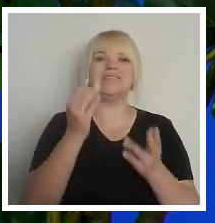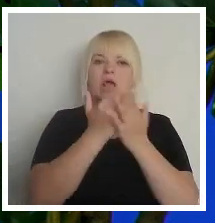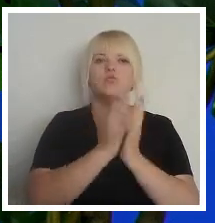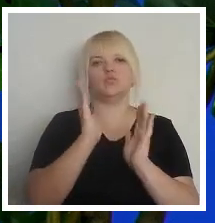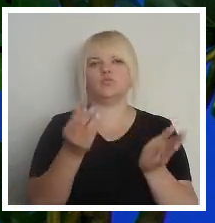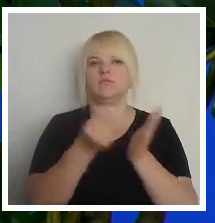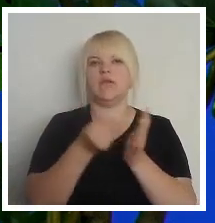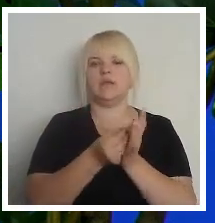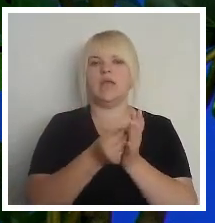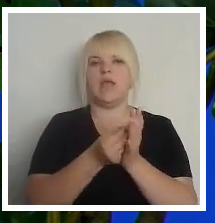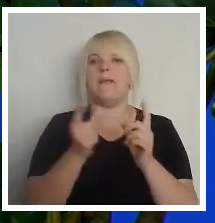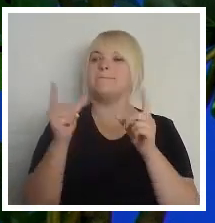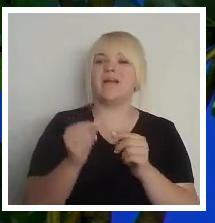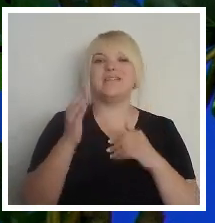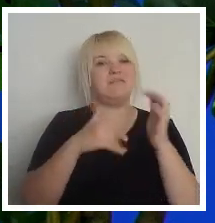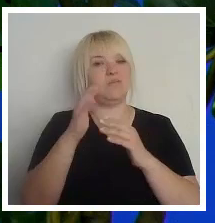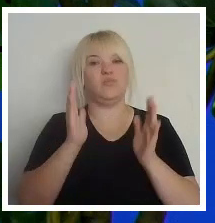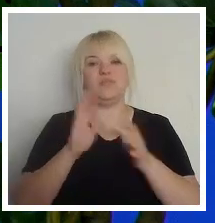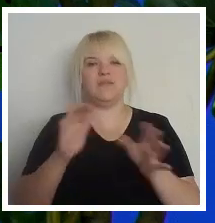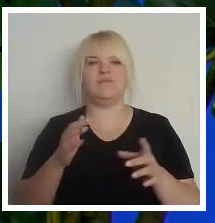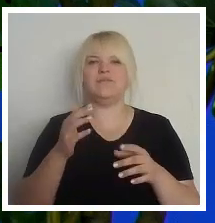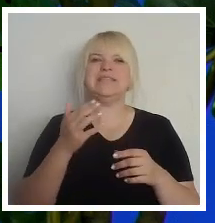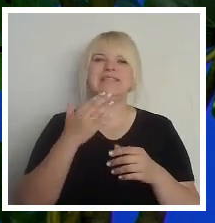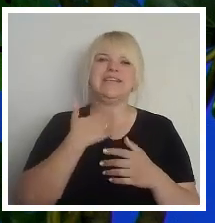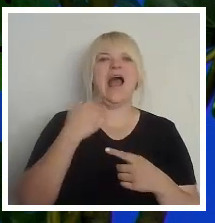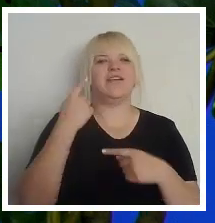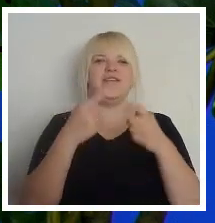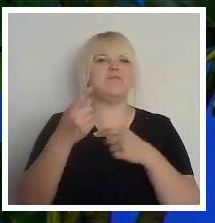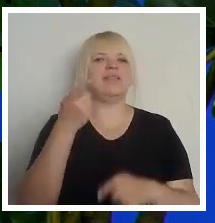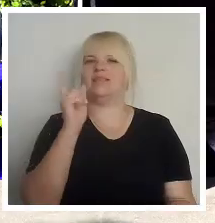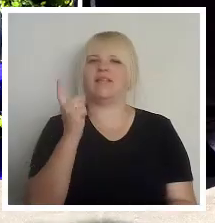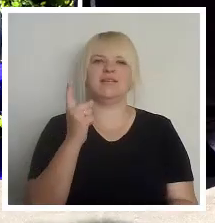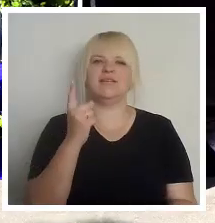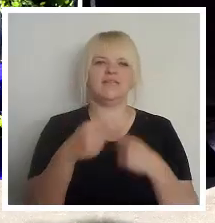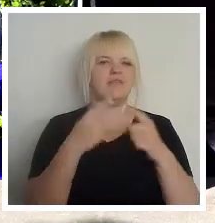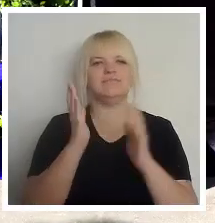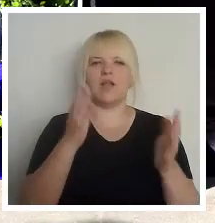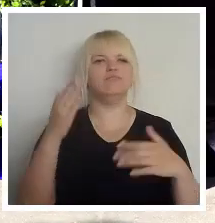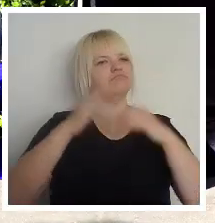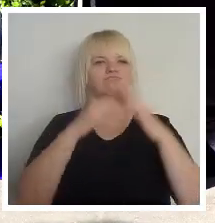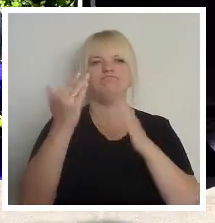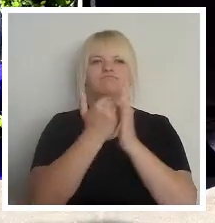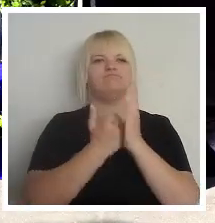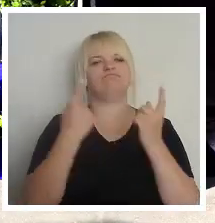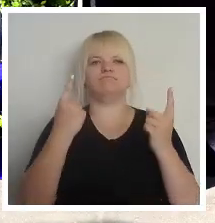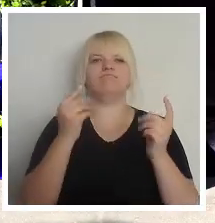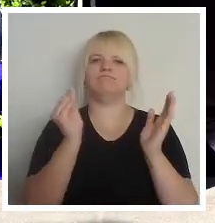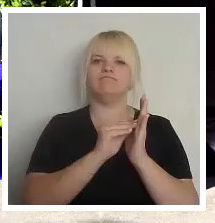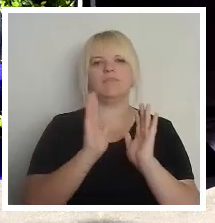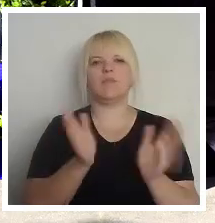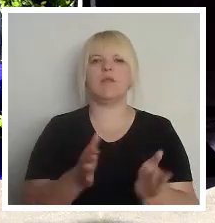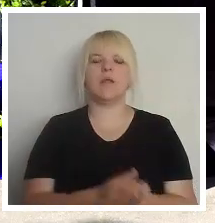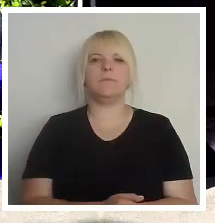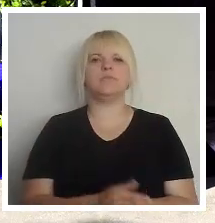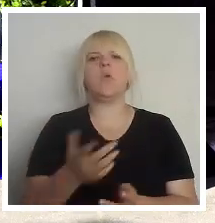mazāk kvalitīvs, šis kārdinājums ir vienmēr, bet nu, nedrīkst ļauties tam. Raucaba kungs, nu, jūs pieminējāt šos